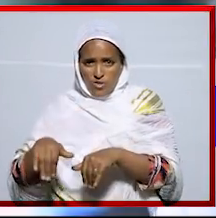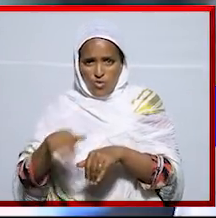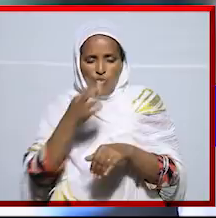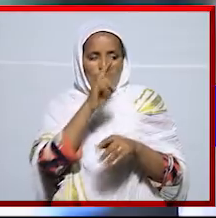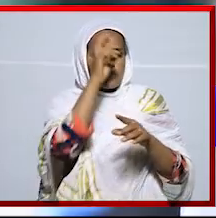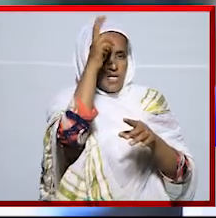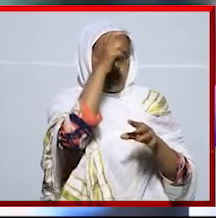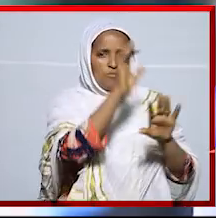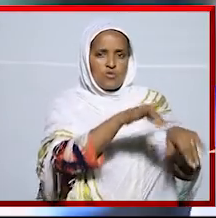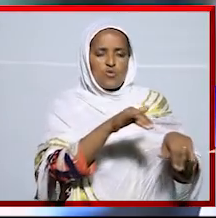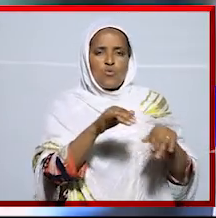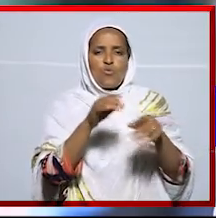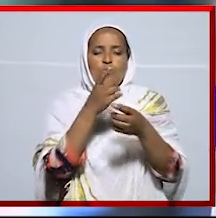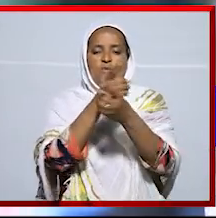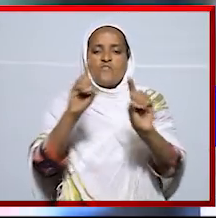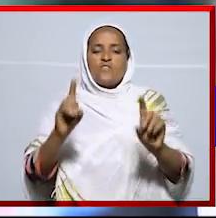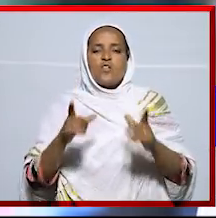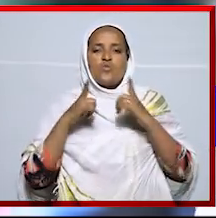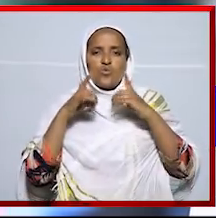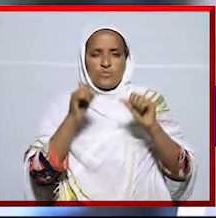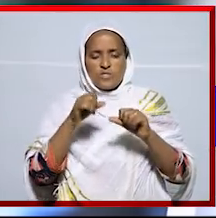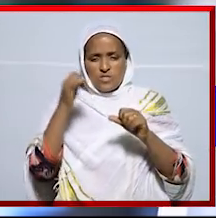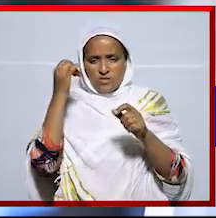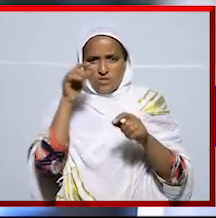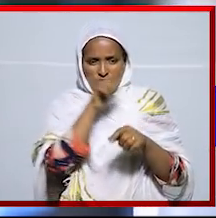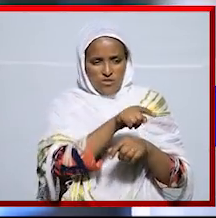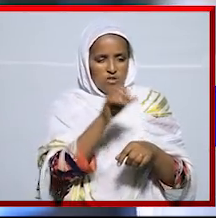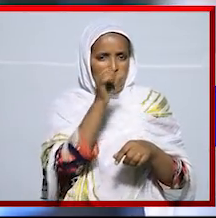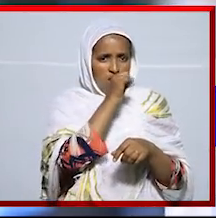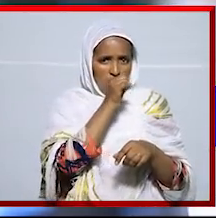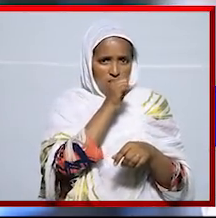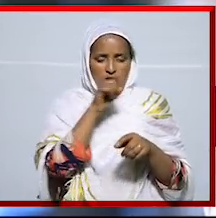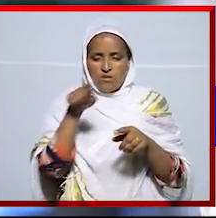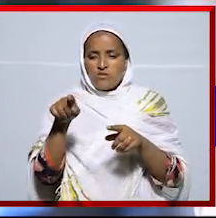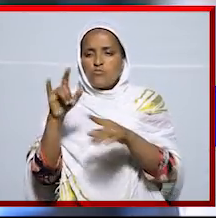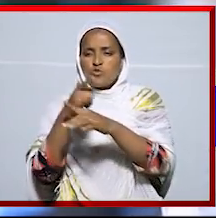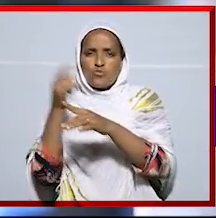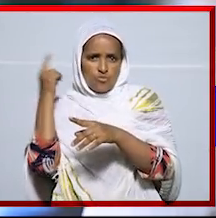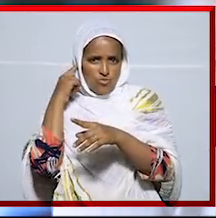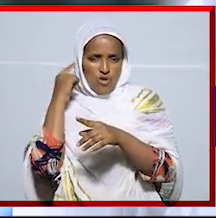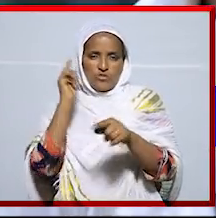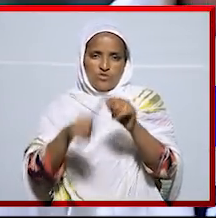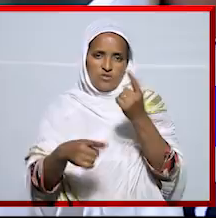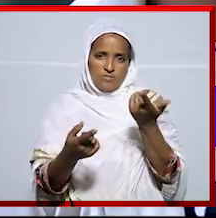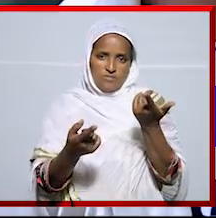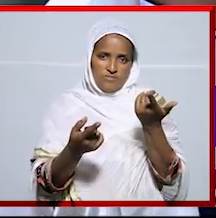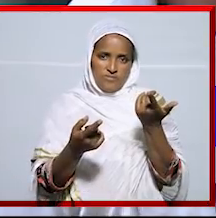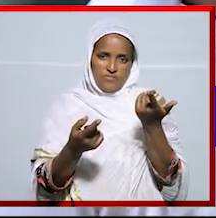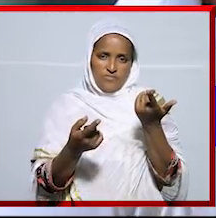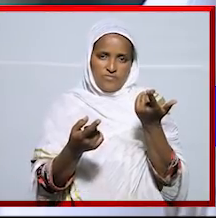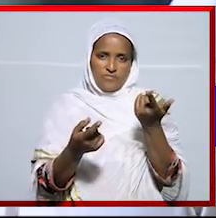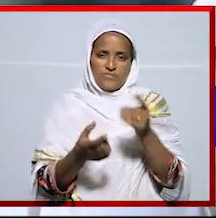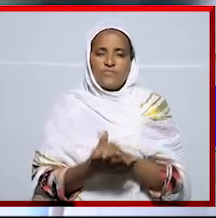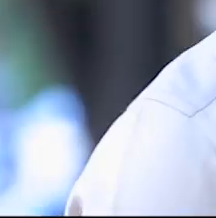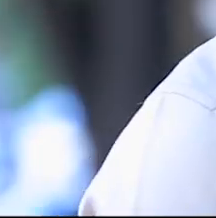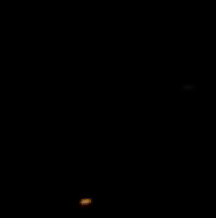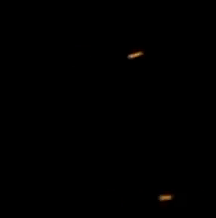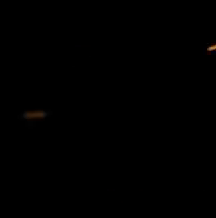ወይ እግዚአብሔርን መተው ወይ ሰይጣንን መተው ነው ሶሉሽን ብዬ የማስበው እንጂ እዚህ ሙዚቃ እያዳመጥን እዚህ መዝሙር ማዳመጥ አንችልም።